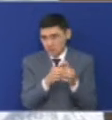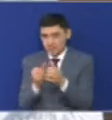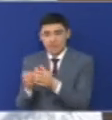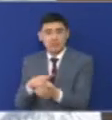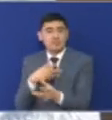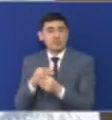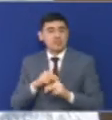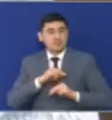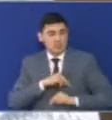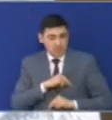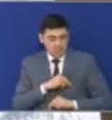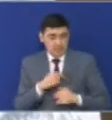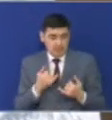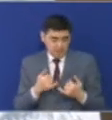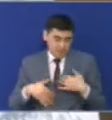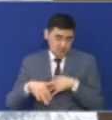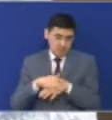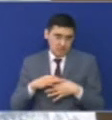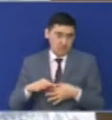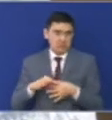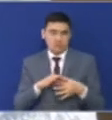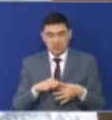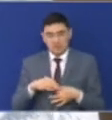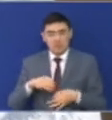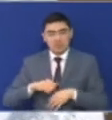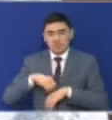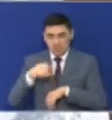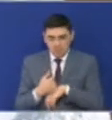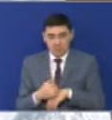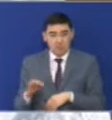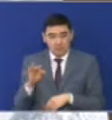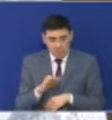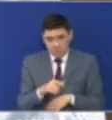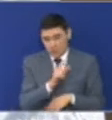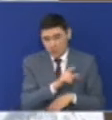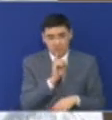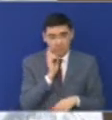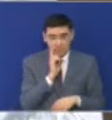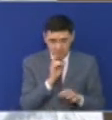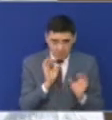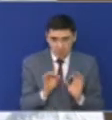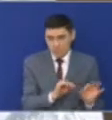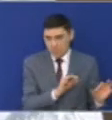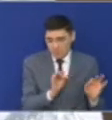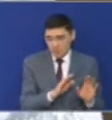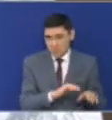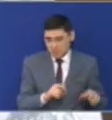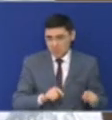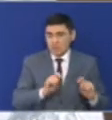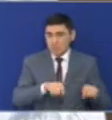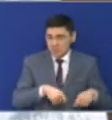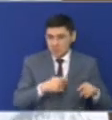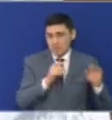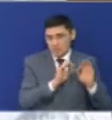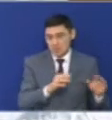сейчас – это дружба и единство многонационального народа Казахстана. Мы обязаны донести это до наших детей. У нас есть дети, и поэтому мы должны быть